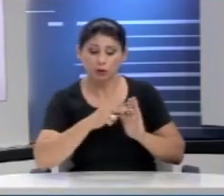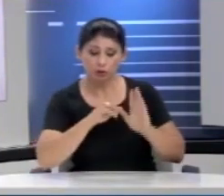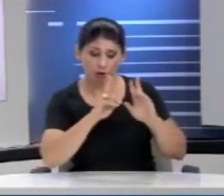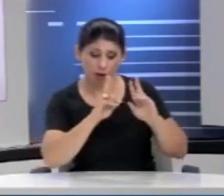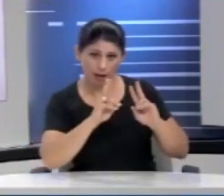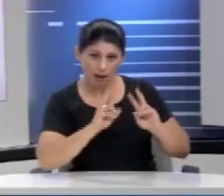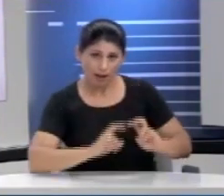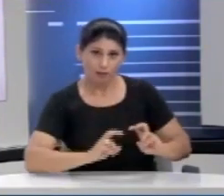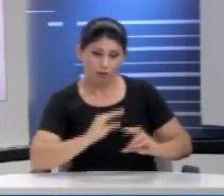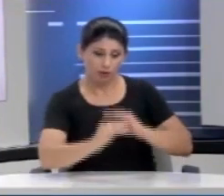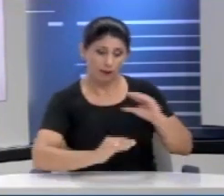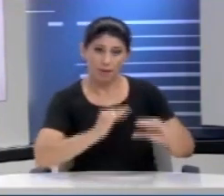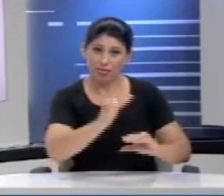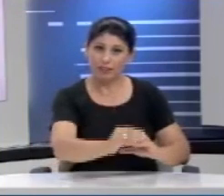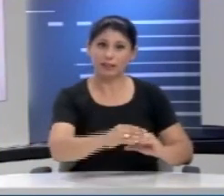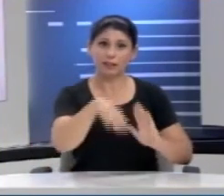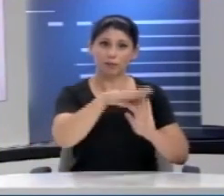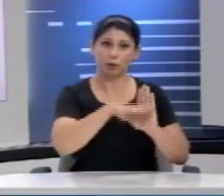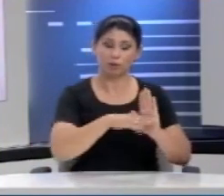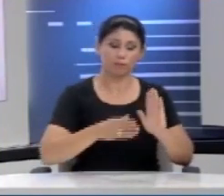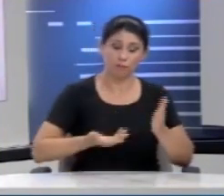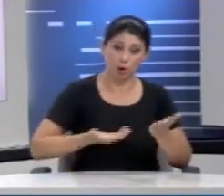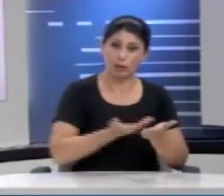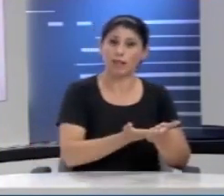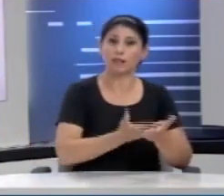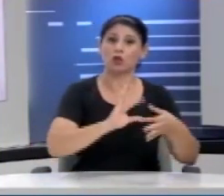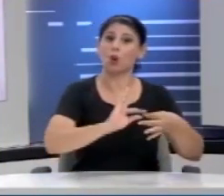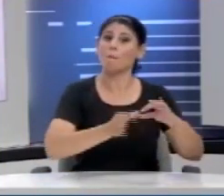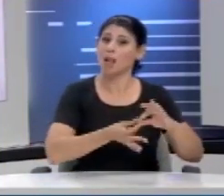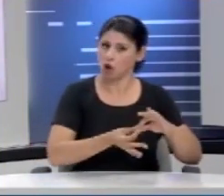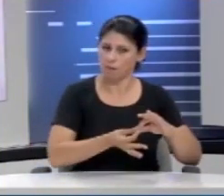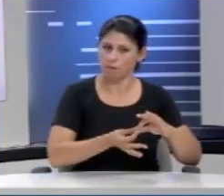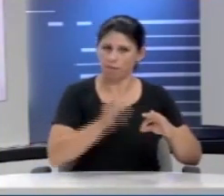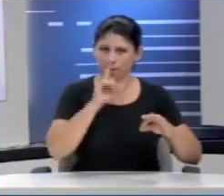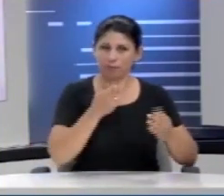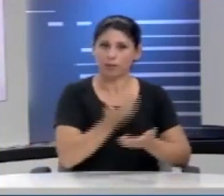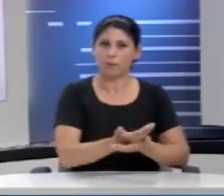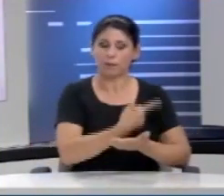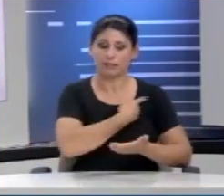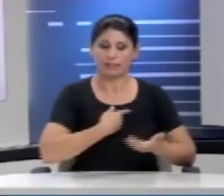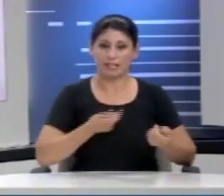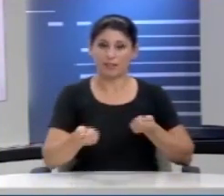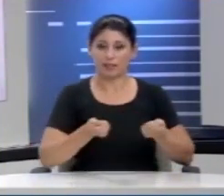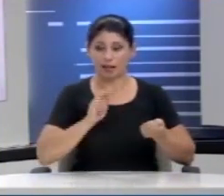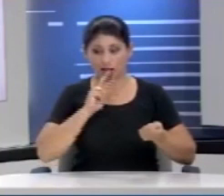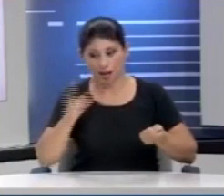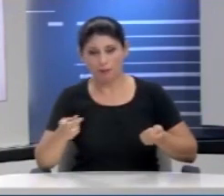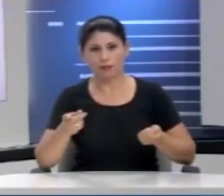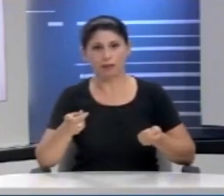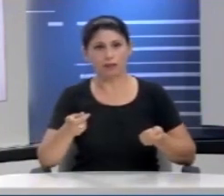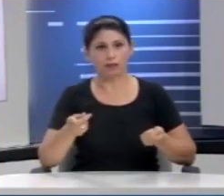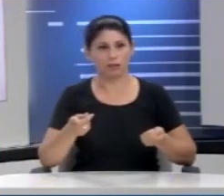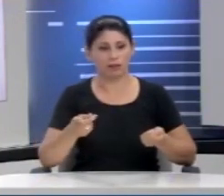ελέγχου στις επενδυτικές προτάσεις των ομίλων και η απαίτηση από τη διοίκηση να απαντά μέσα